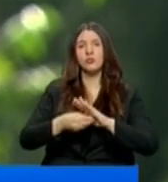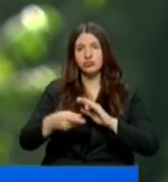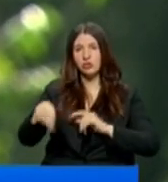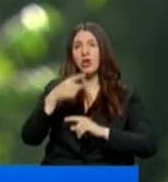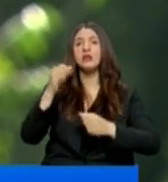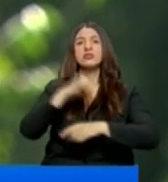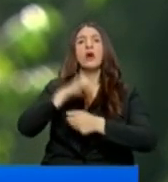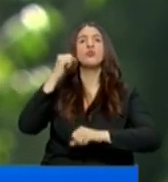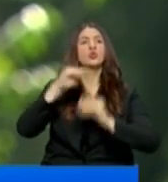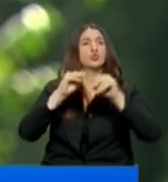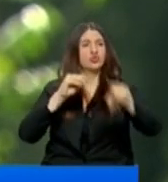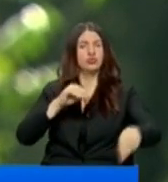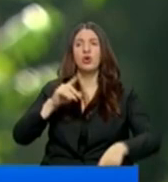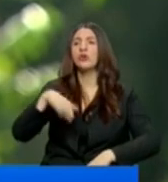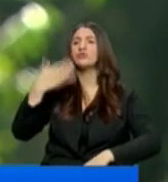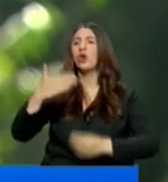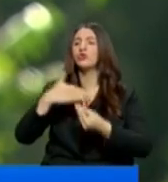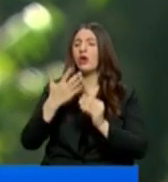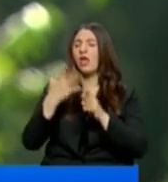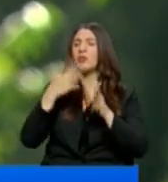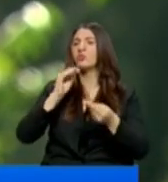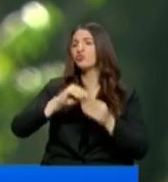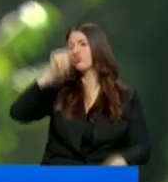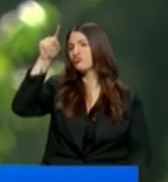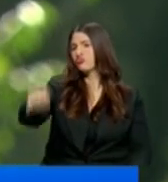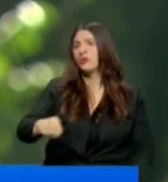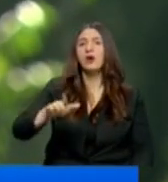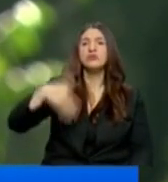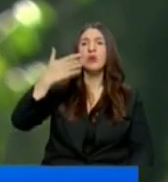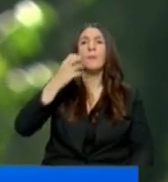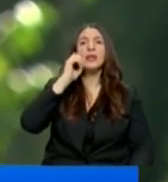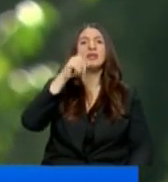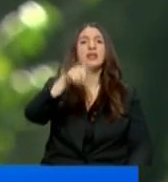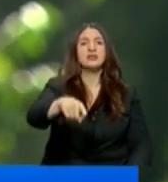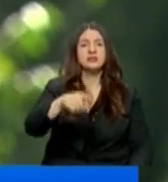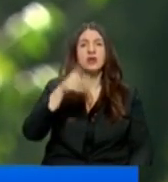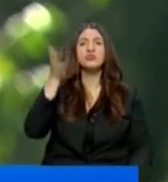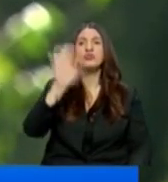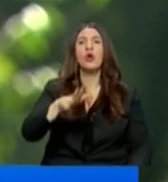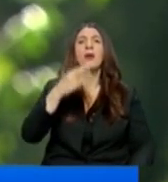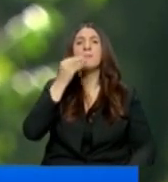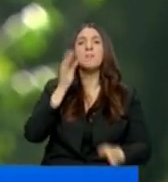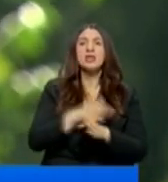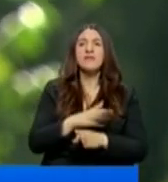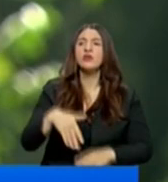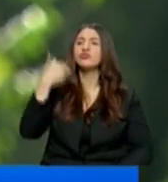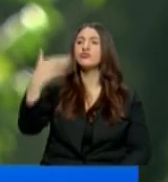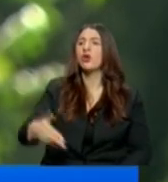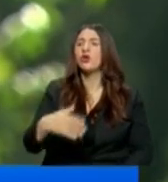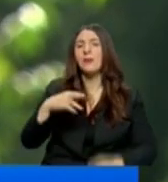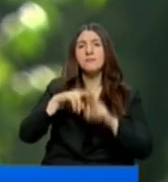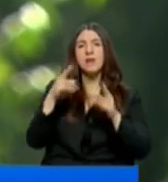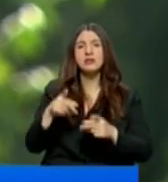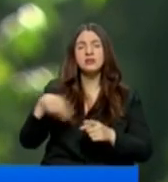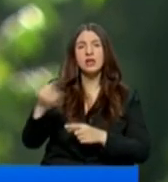kamyoncuları suçluyor. Arkadan soğanları depolayanları suçluyor. Arkadan patatesçileri, arkadan manavları, arkadan